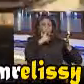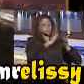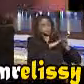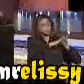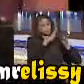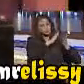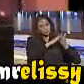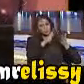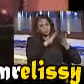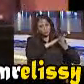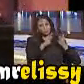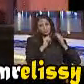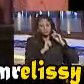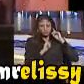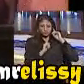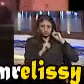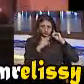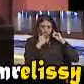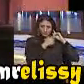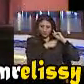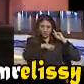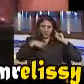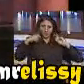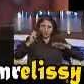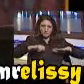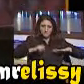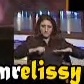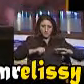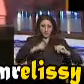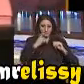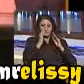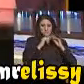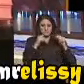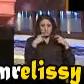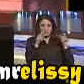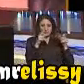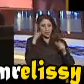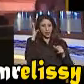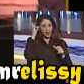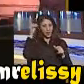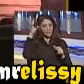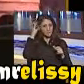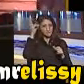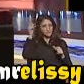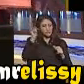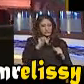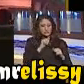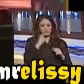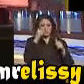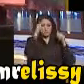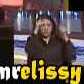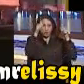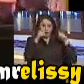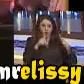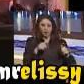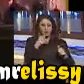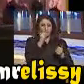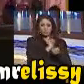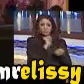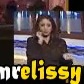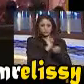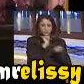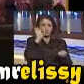الأسلاك. قاضي المعارضات بمحكمة جناح مستأنف مصر الجديدة بالعباسية قرر تأييد القرار السابق بإخلاء